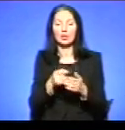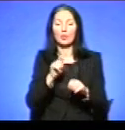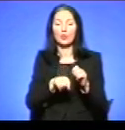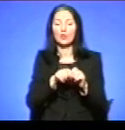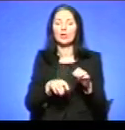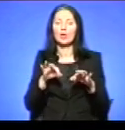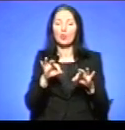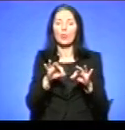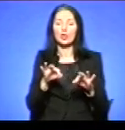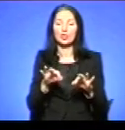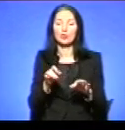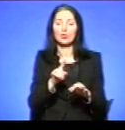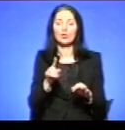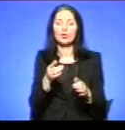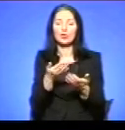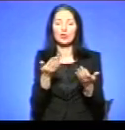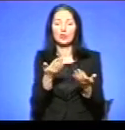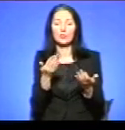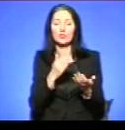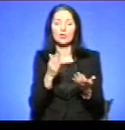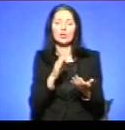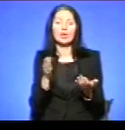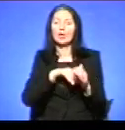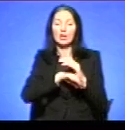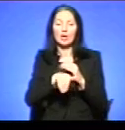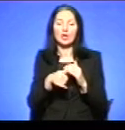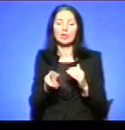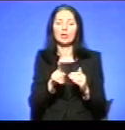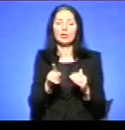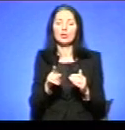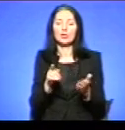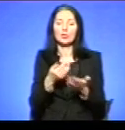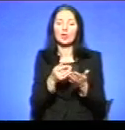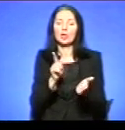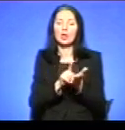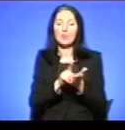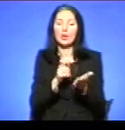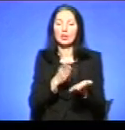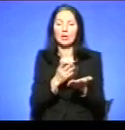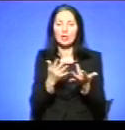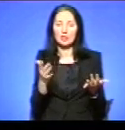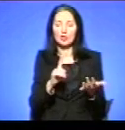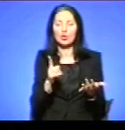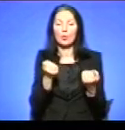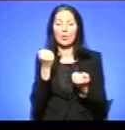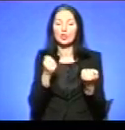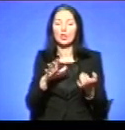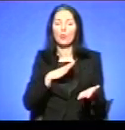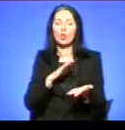арешти, чи ніде не в угоні, чи ніякі елементи на них не висять. Тобто, щоб була машина